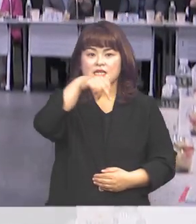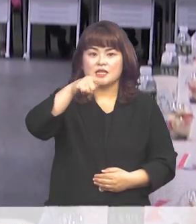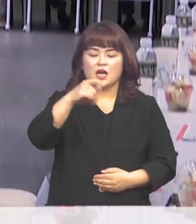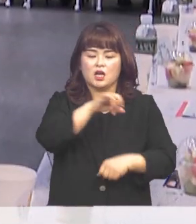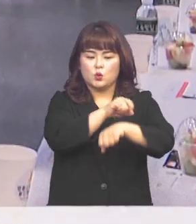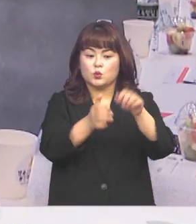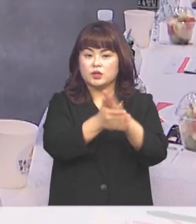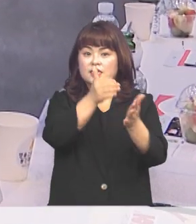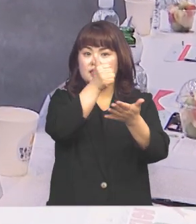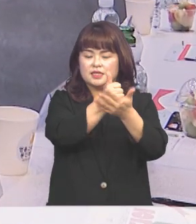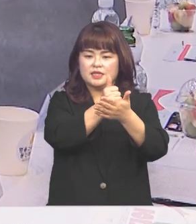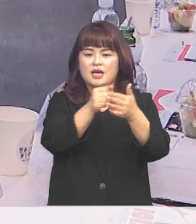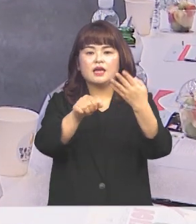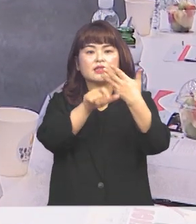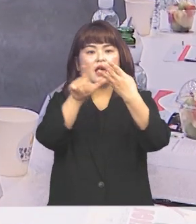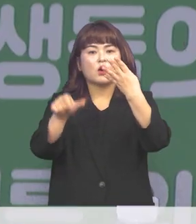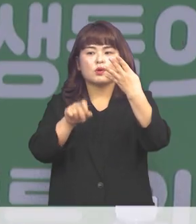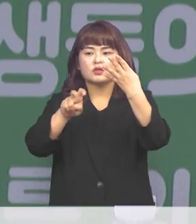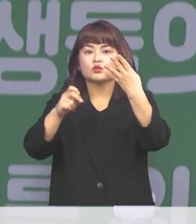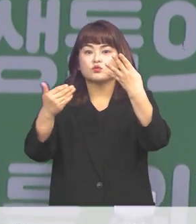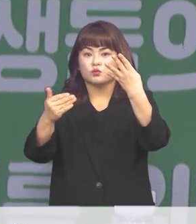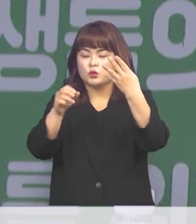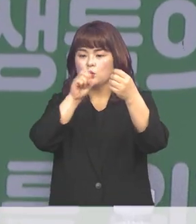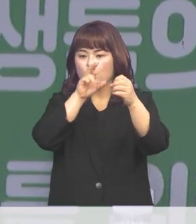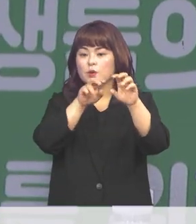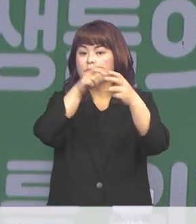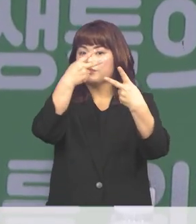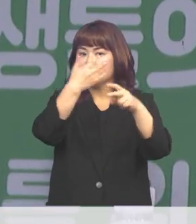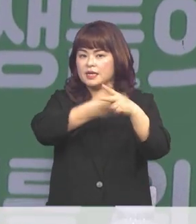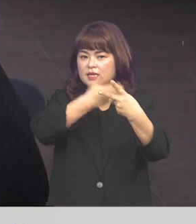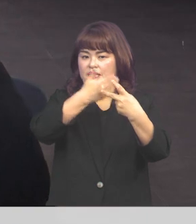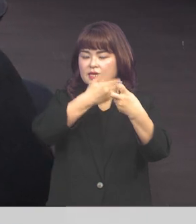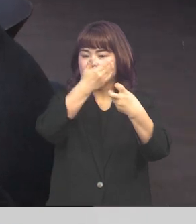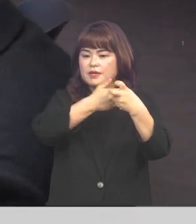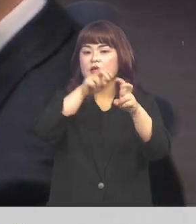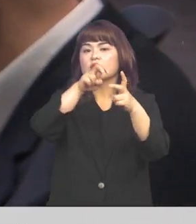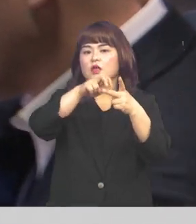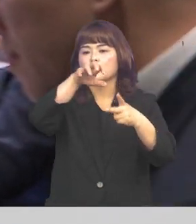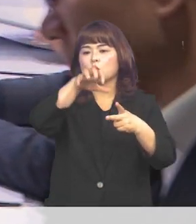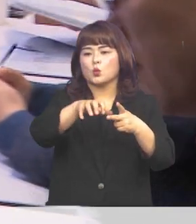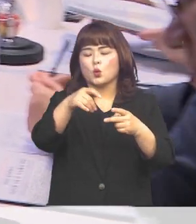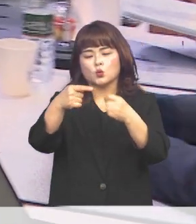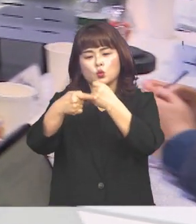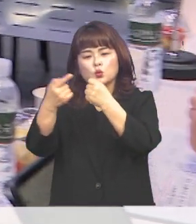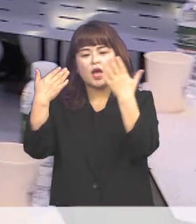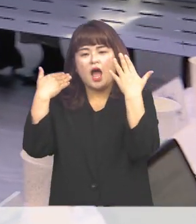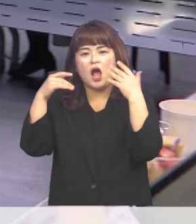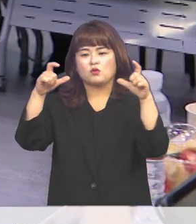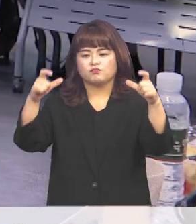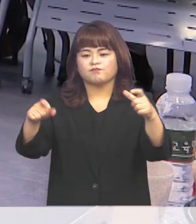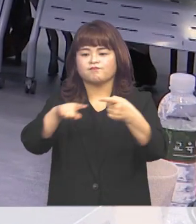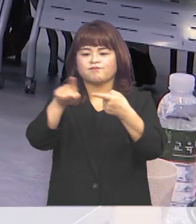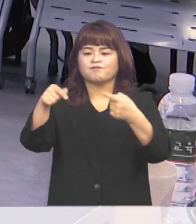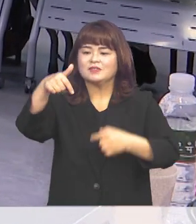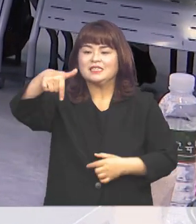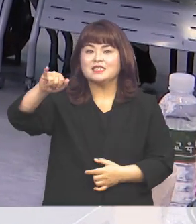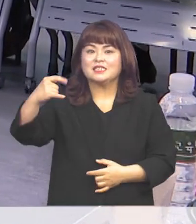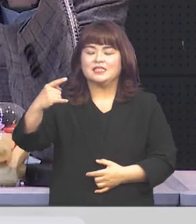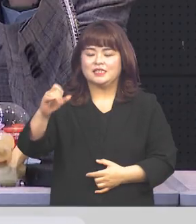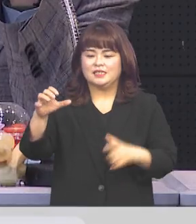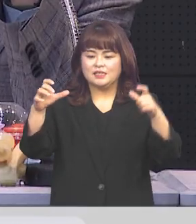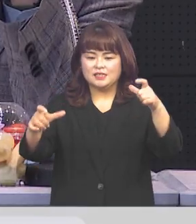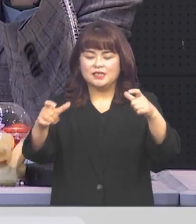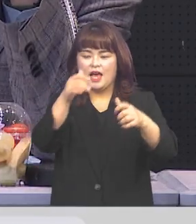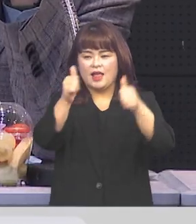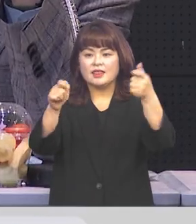이상일 용인특례시장은 29일 용인미디어센터에서 기흥군의 초등학교 교장과 간담회를 가졌습니다.